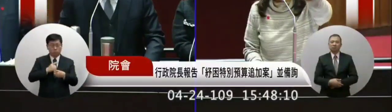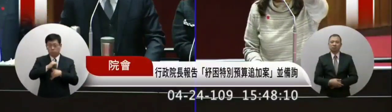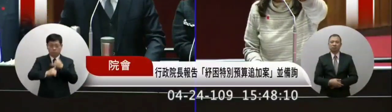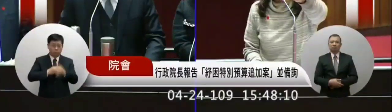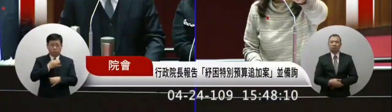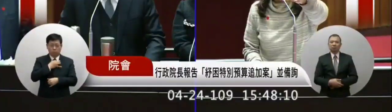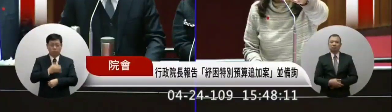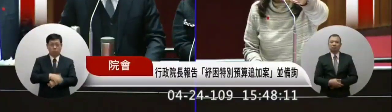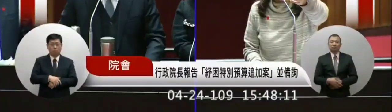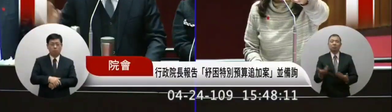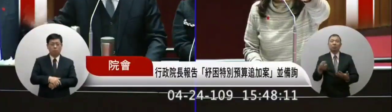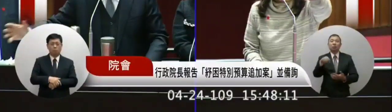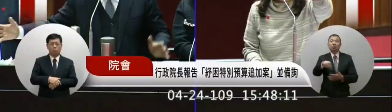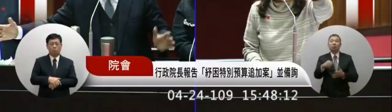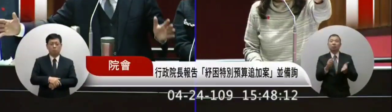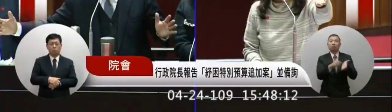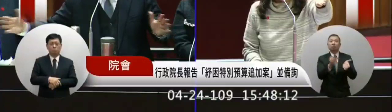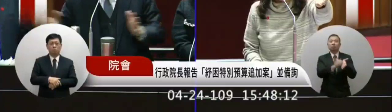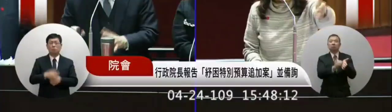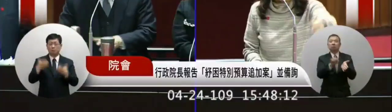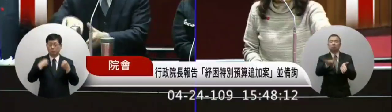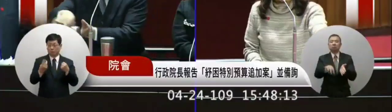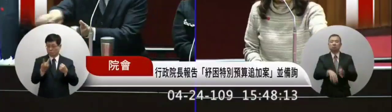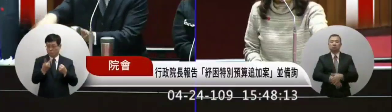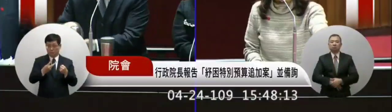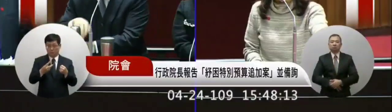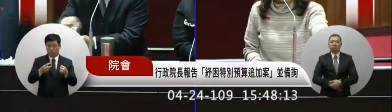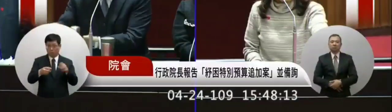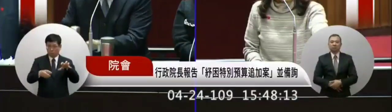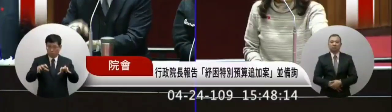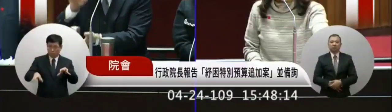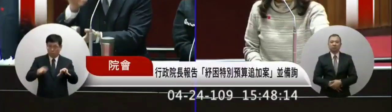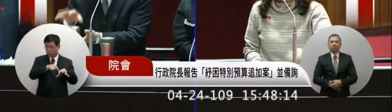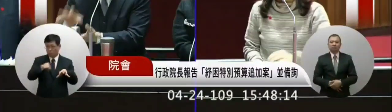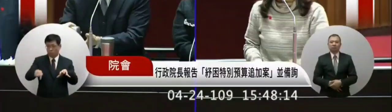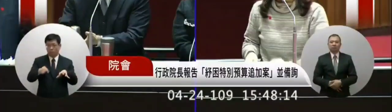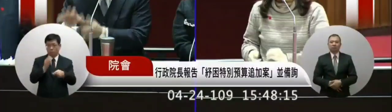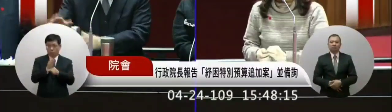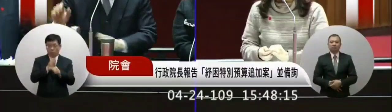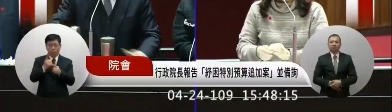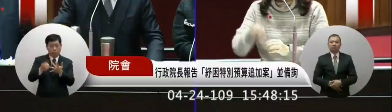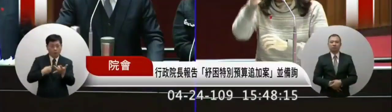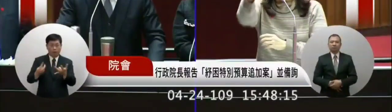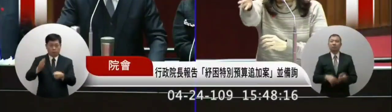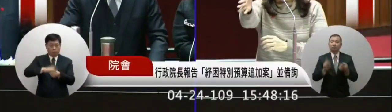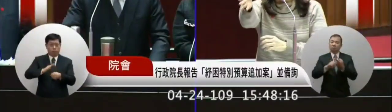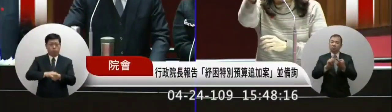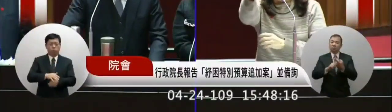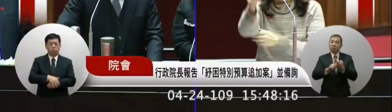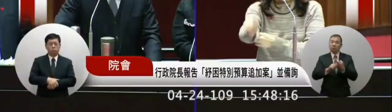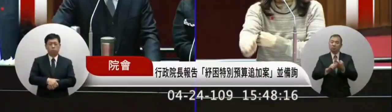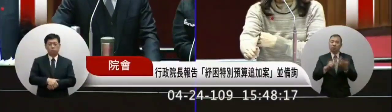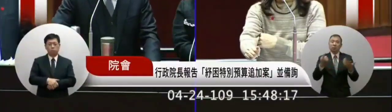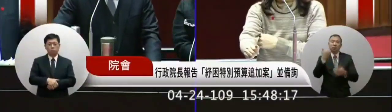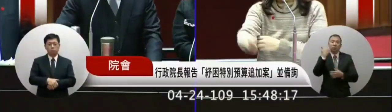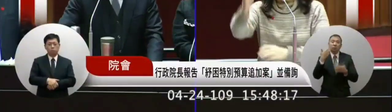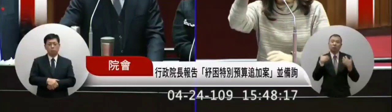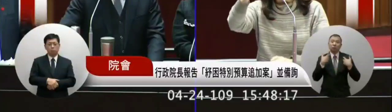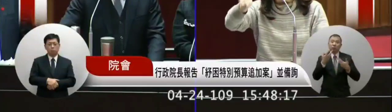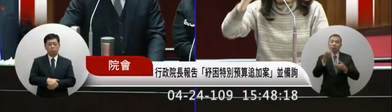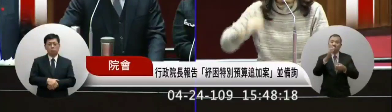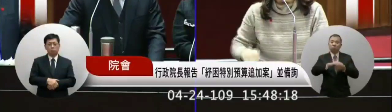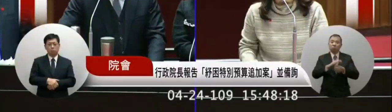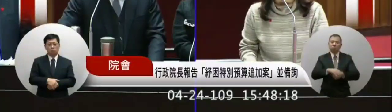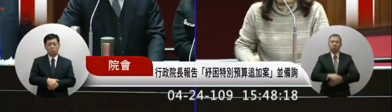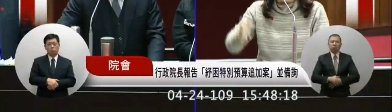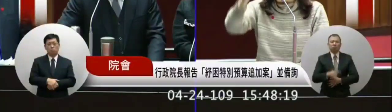生活陷入困难。 这部分在哪里？ 就把这两个中间这一块。缺口也给他补起 来。那这一块是谁来补？其